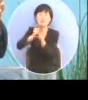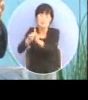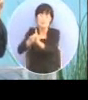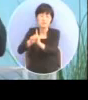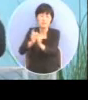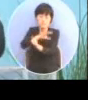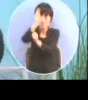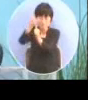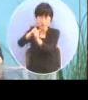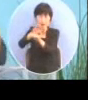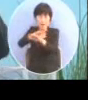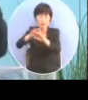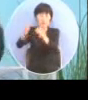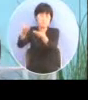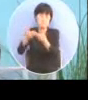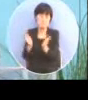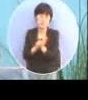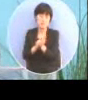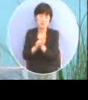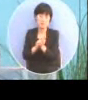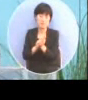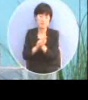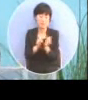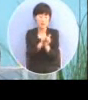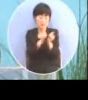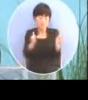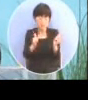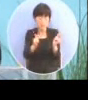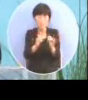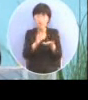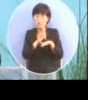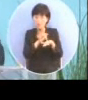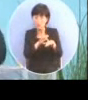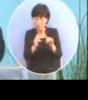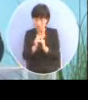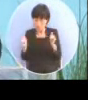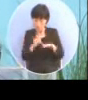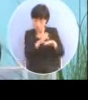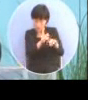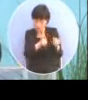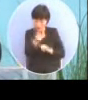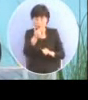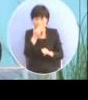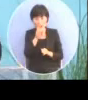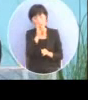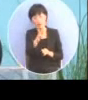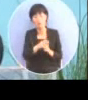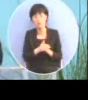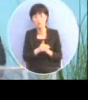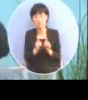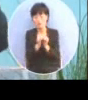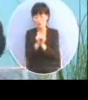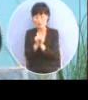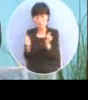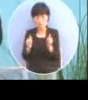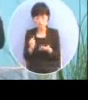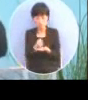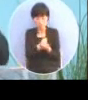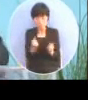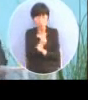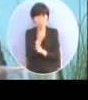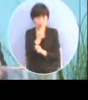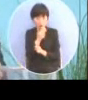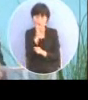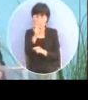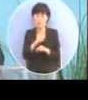quyết được điều đó. Con người không thắng được Satan. Con người không thay đổi được vận mệnh của mình. Con người không